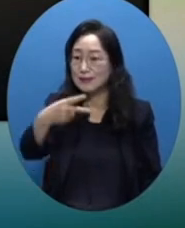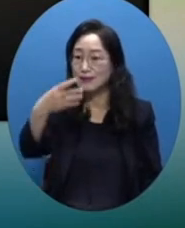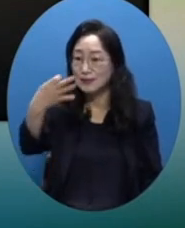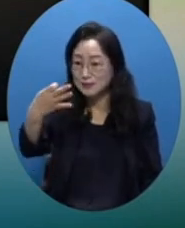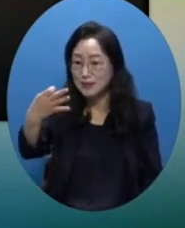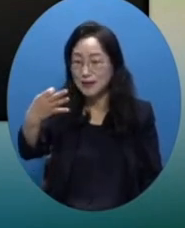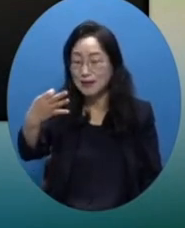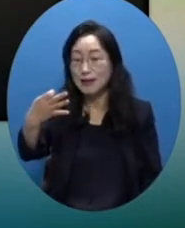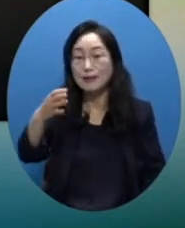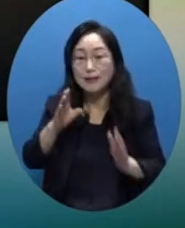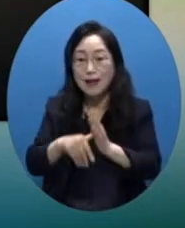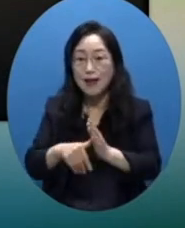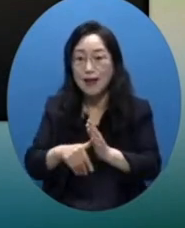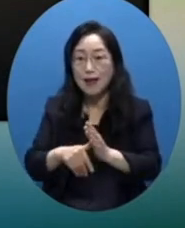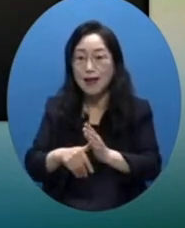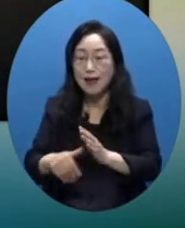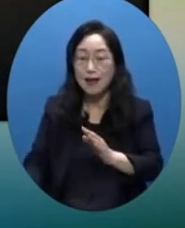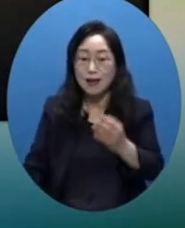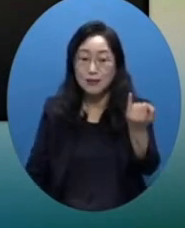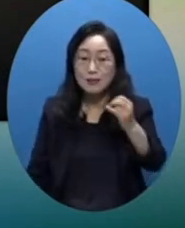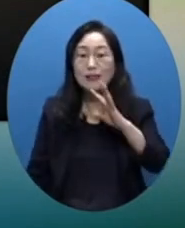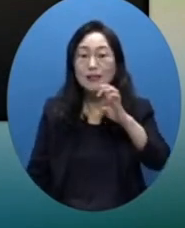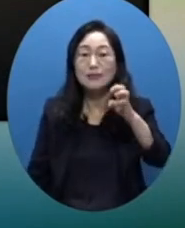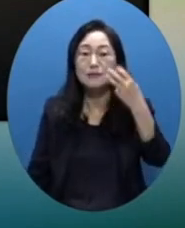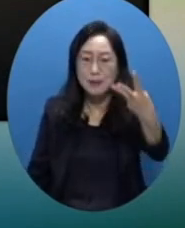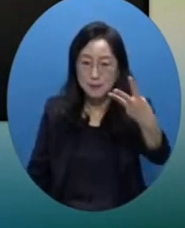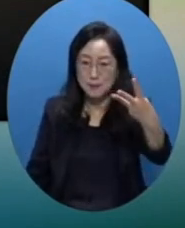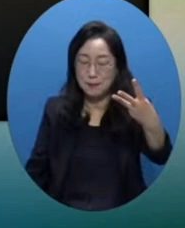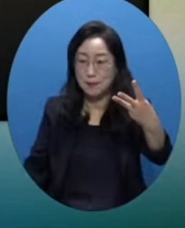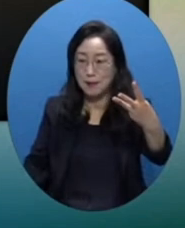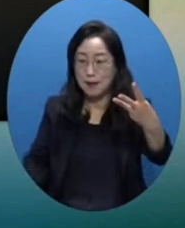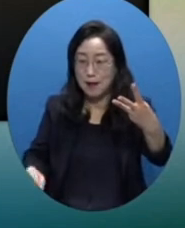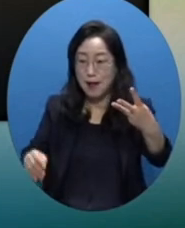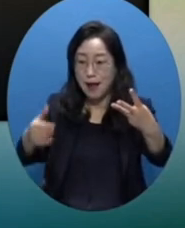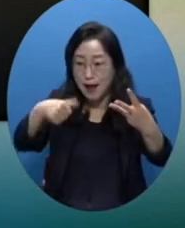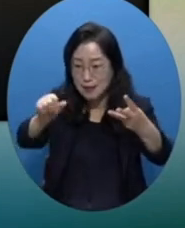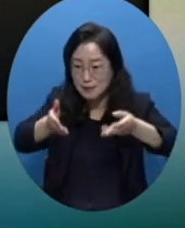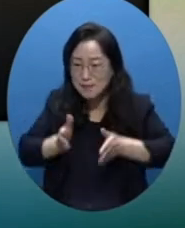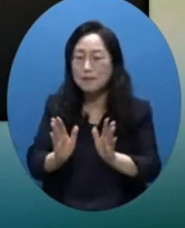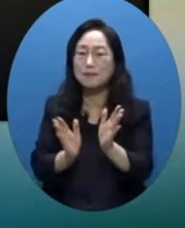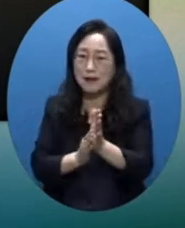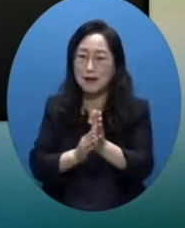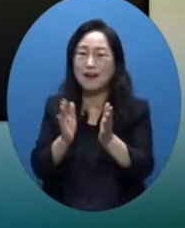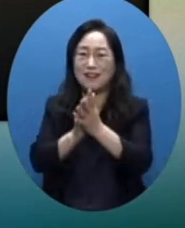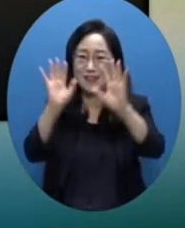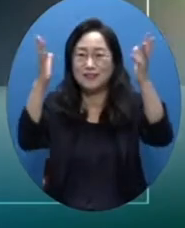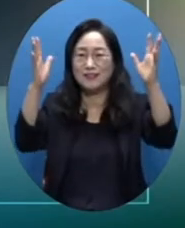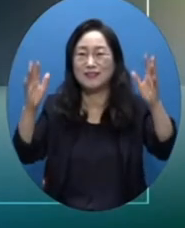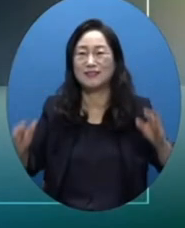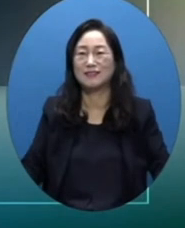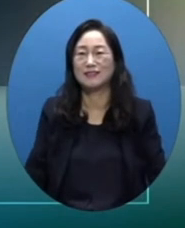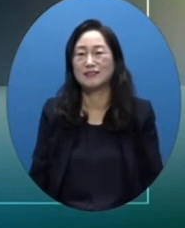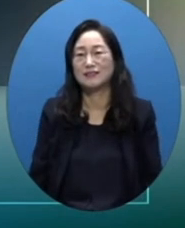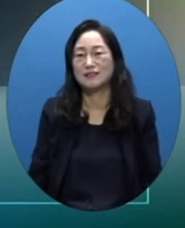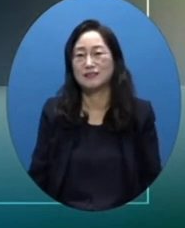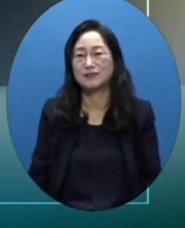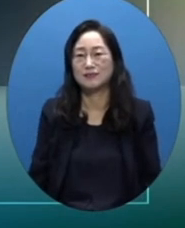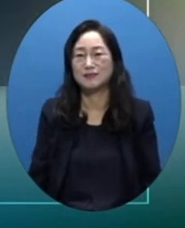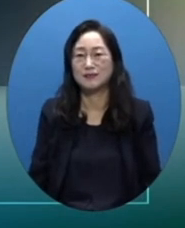2014년 43세였던 김송 집사님이 아들 선희를 낳았습니다. 할렐루야.